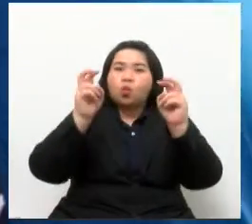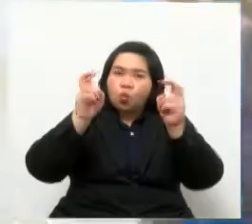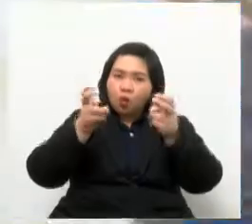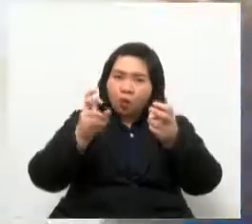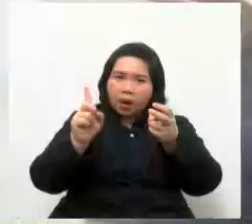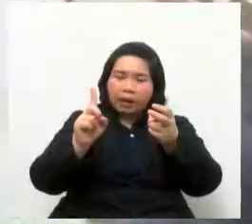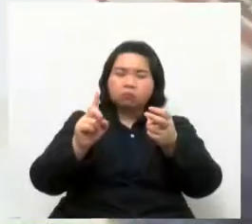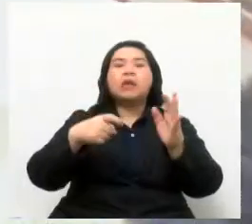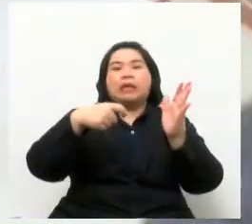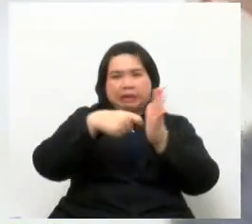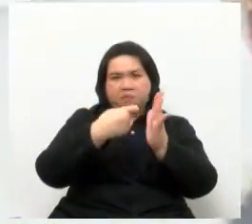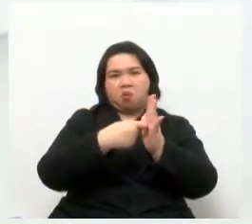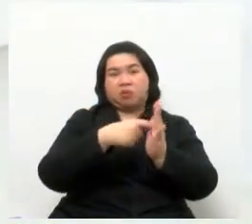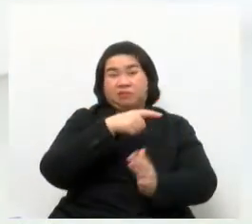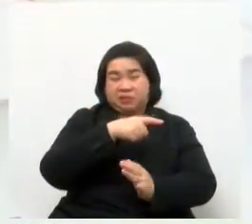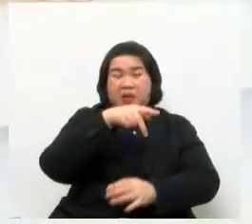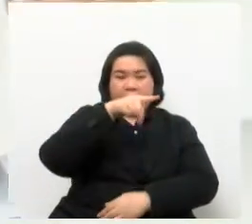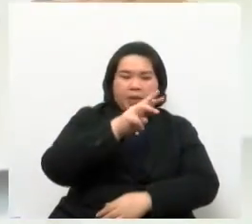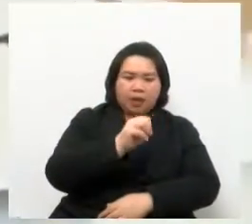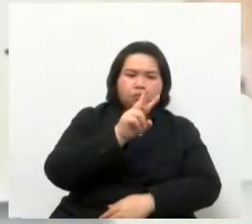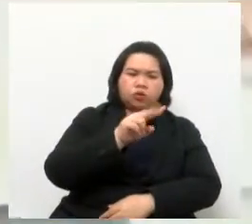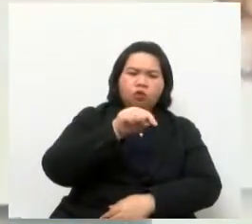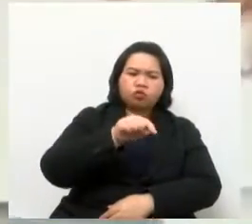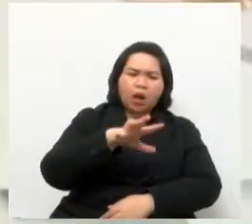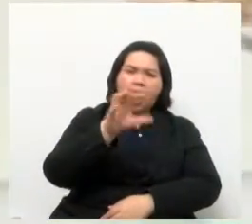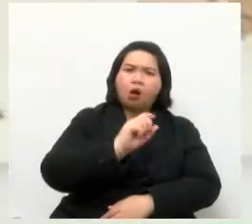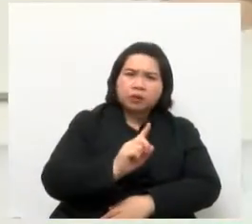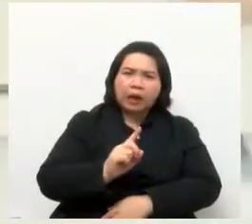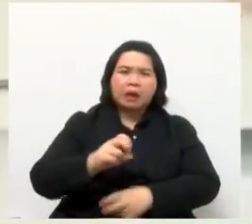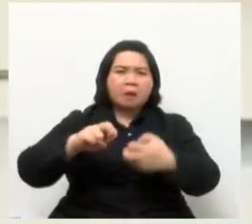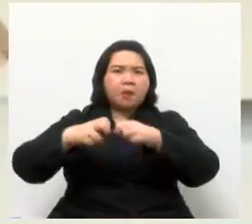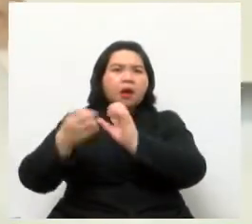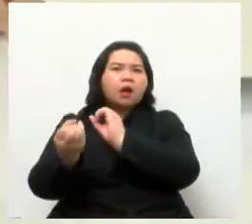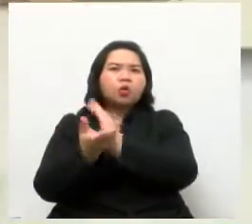สาเหตุและผลกระทบของ PM 2.5